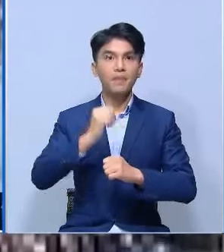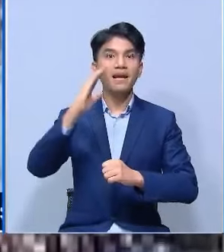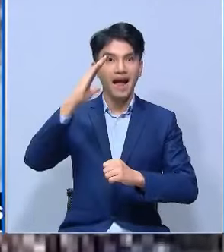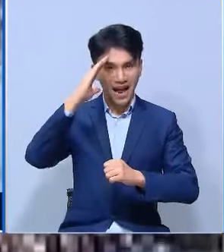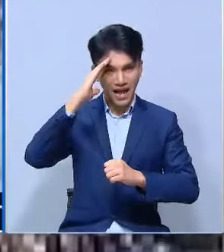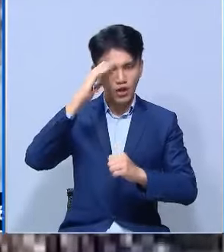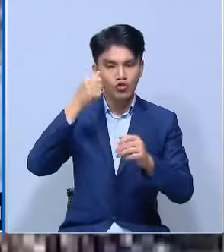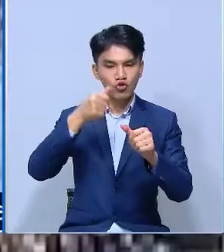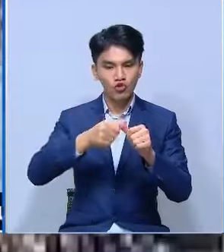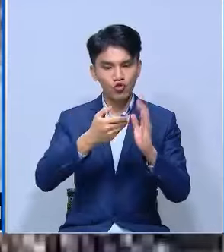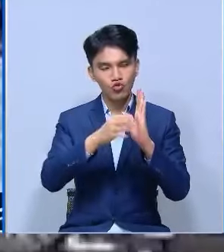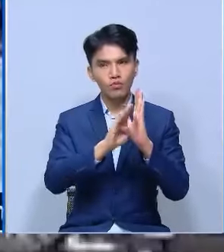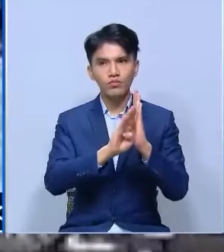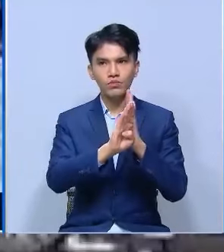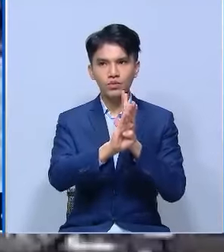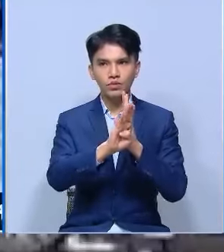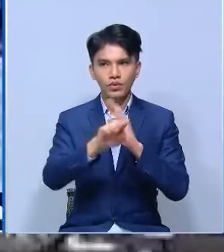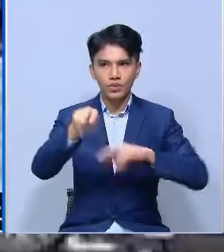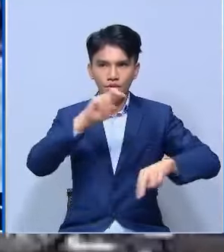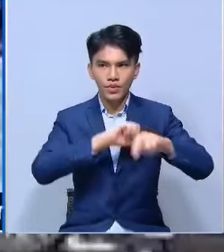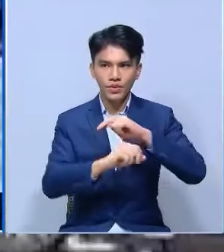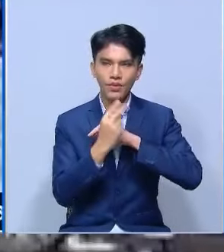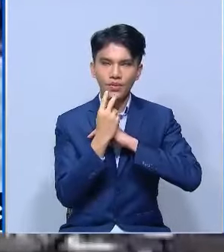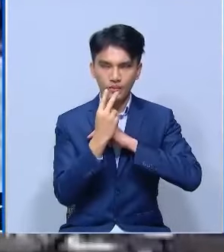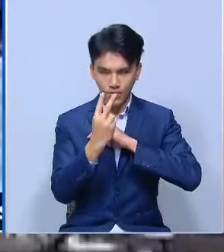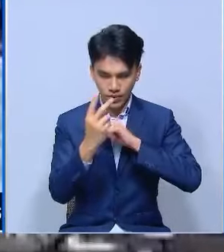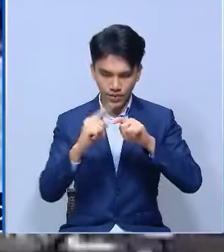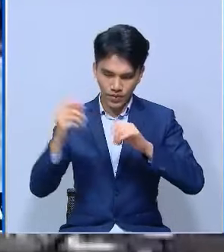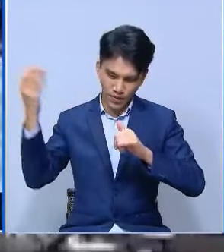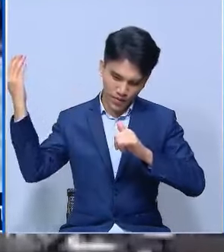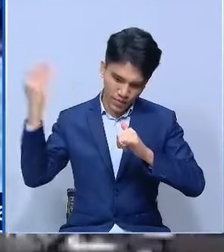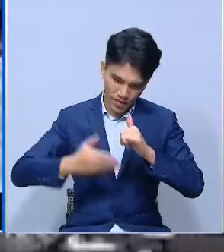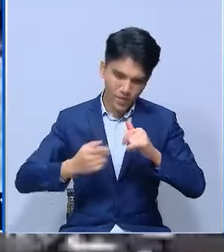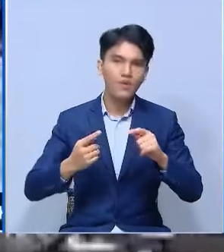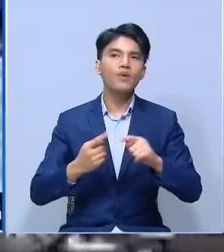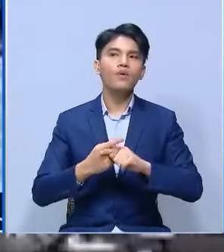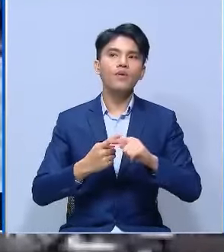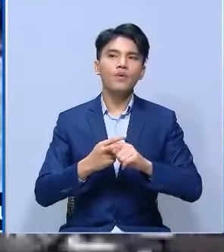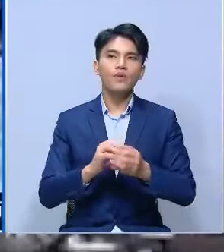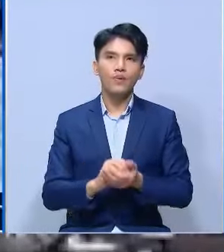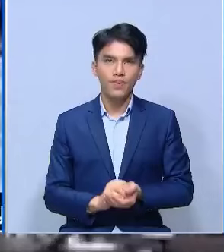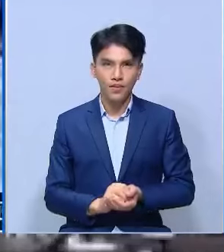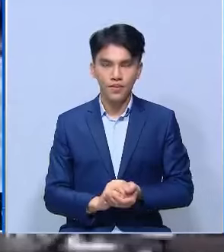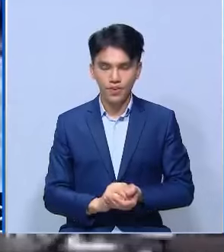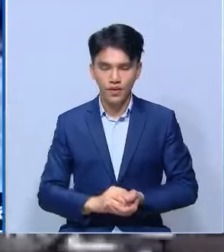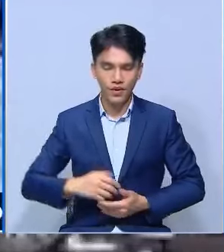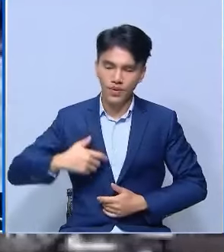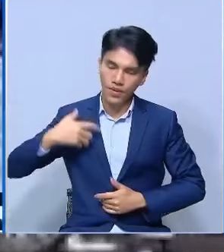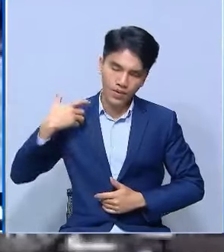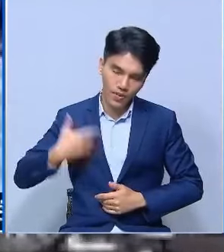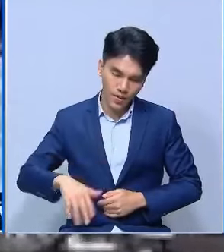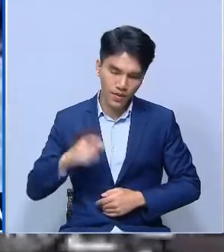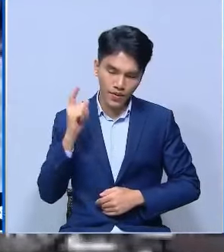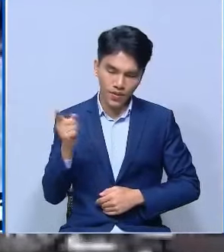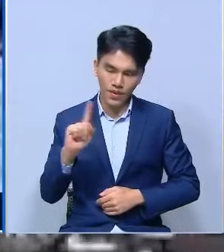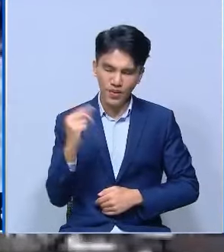เข้ามาเดินลาดราวก่อนจะบุกเข้าไปใช้มีดฟันนายวิษณุจนได้รับบาดเจ็บสาหัสนะคะหลังจากไม่พอใจเพราะว่าจริงๆแล้